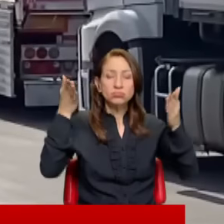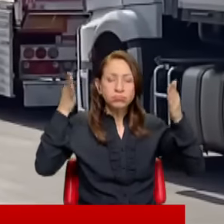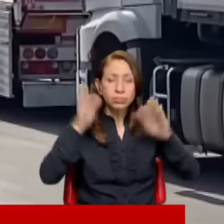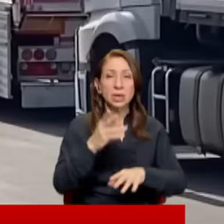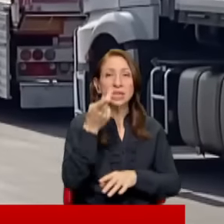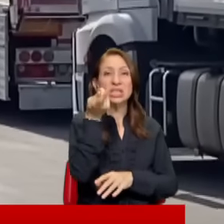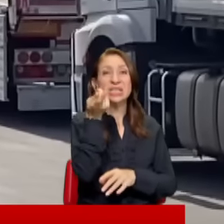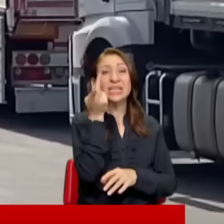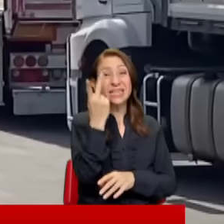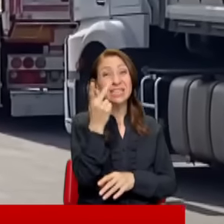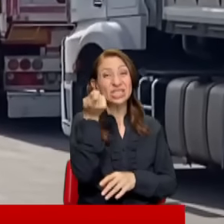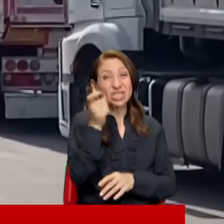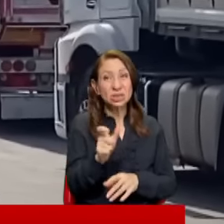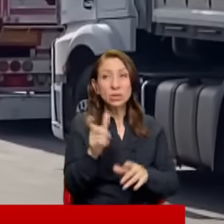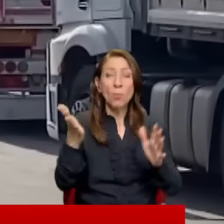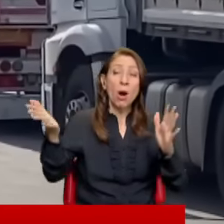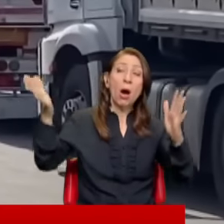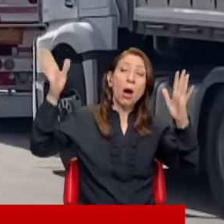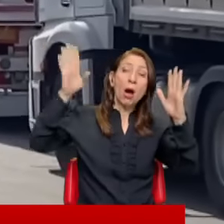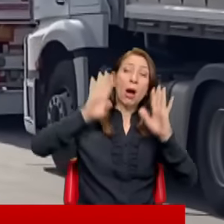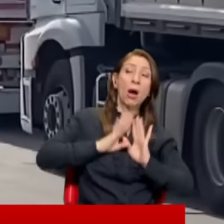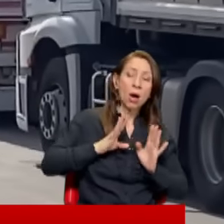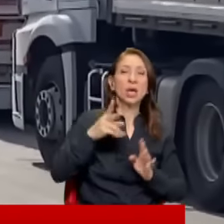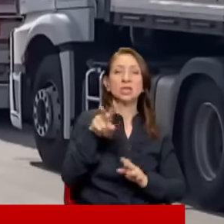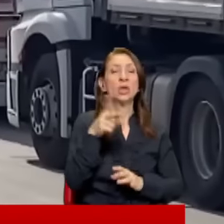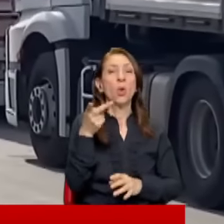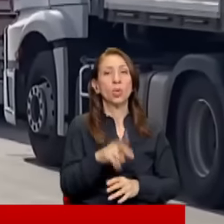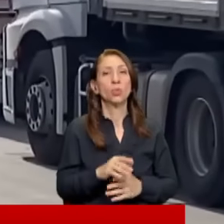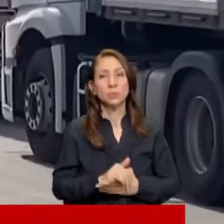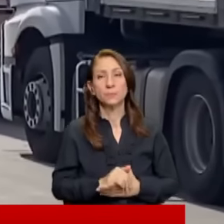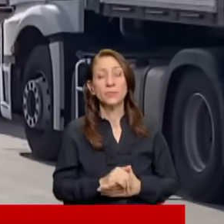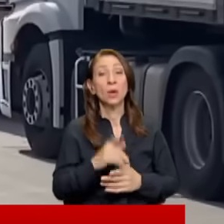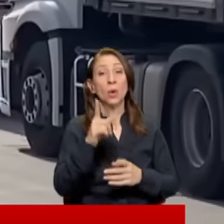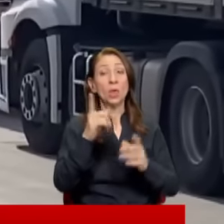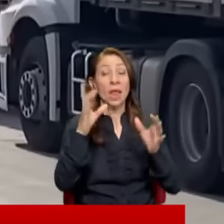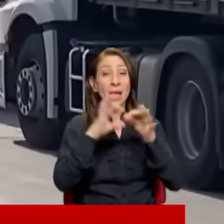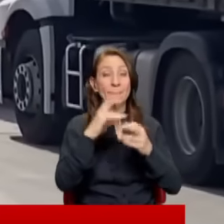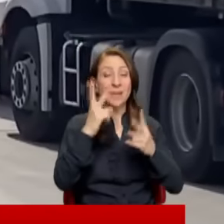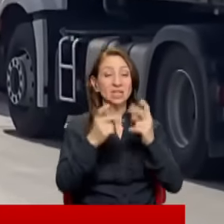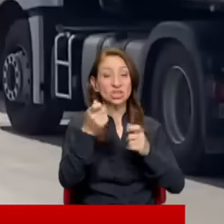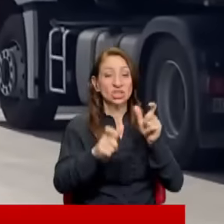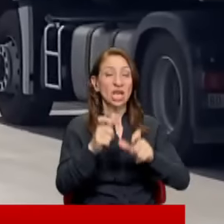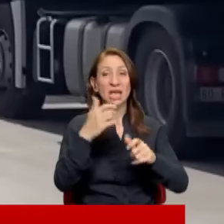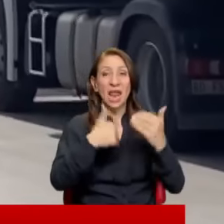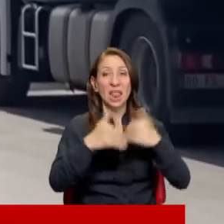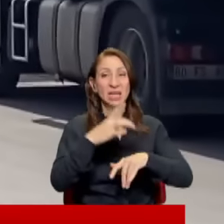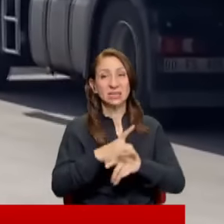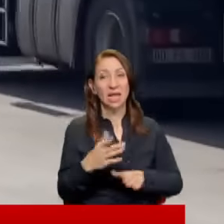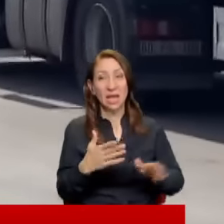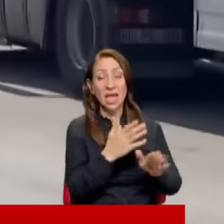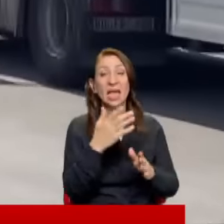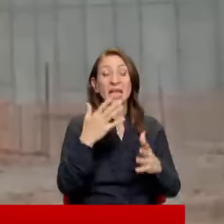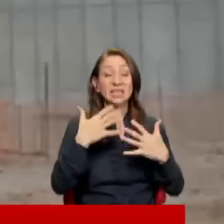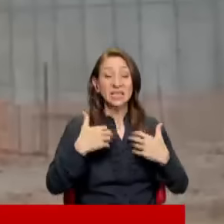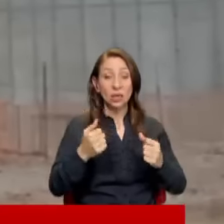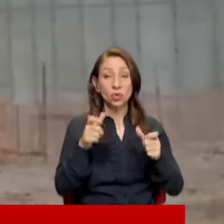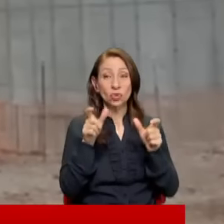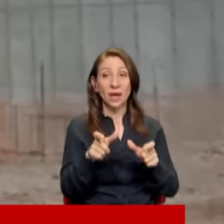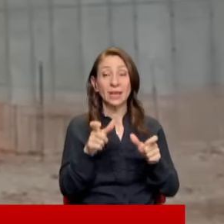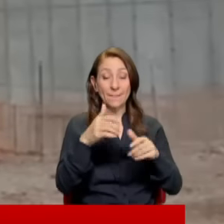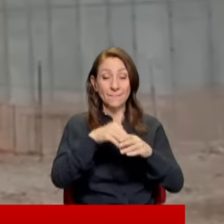İki işçi devrilen silonun altında kaldı İkisi de hayatını kaybetti olayda bazı işçiler de yaralandı İşçi sağlığı ve iş